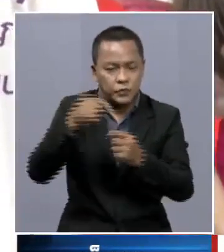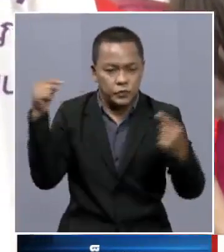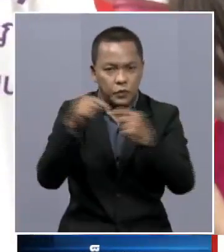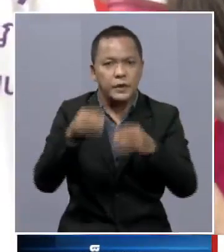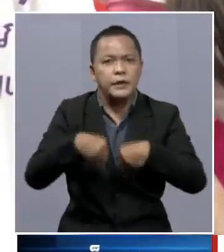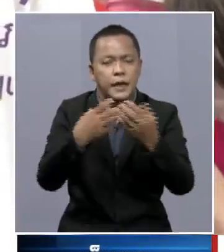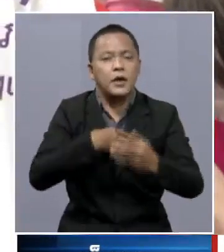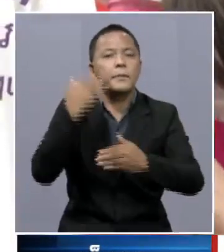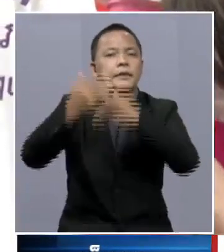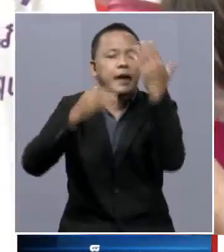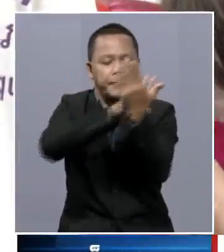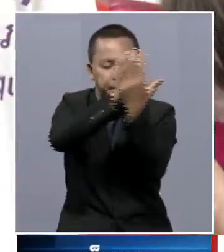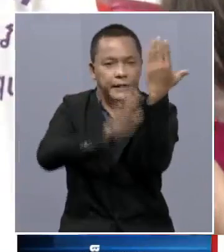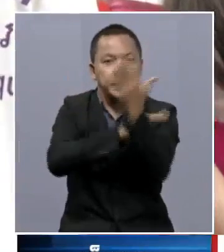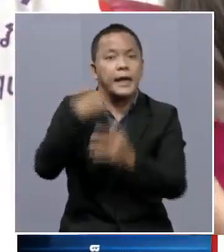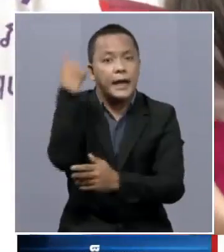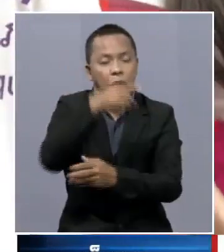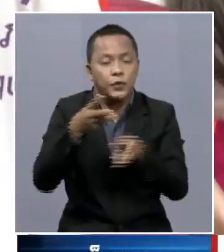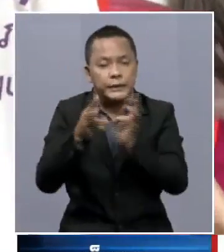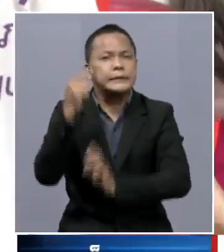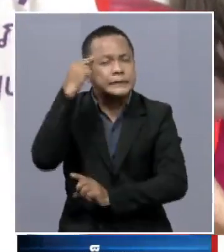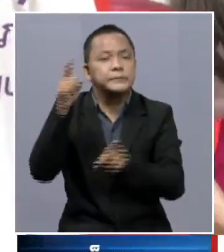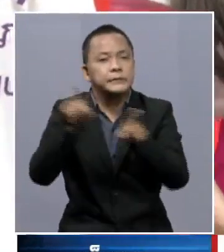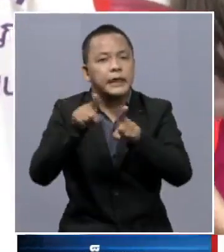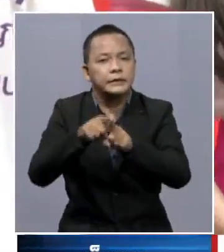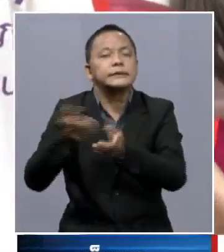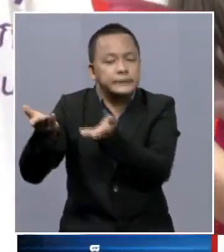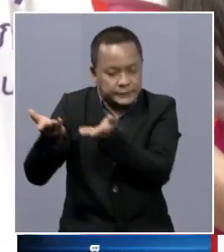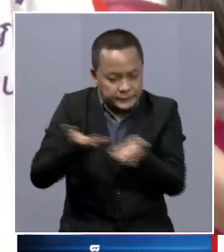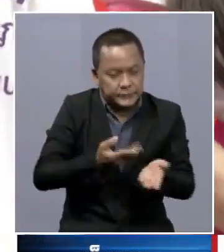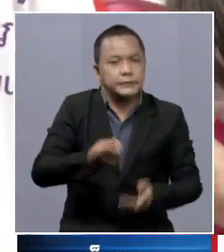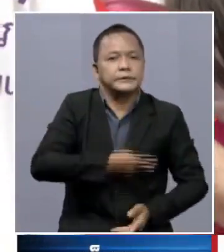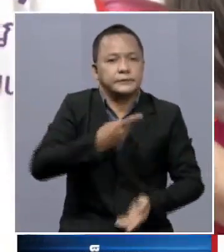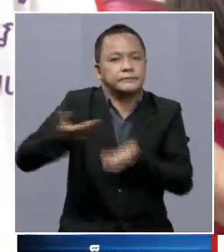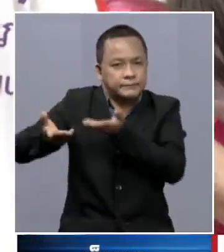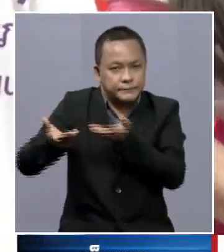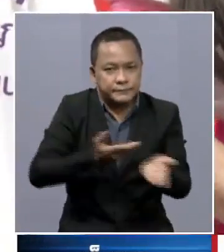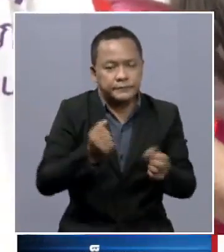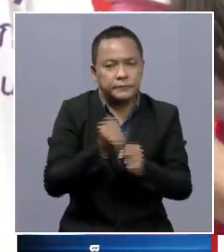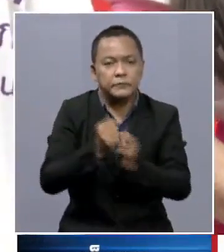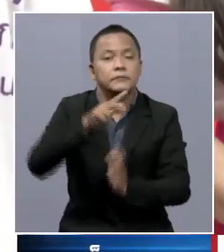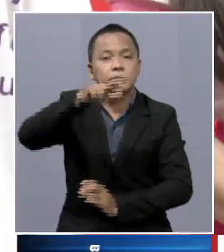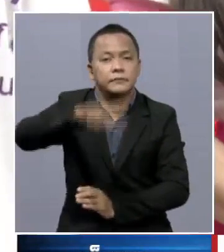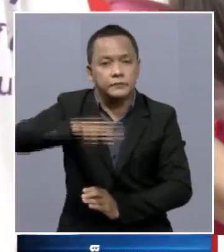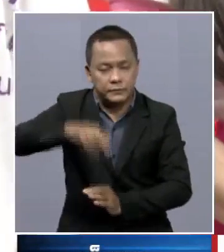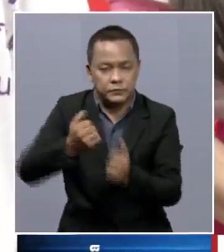าหมายก็คืต้การพัฒนาประเทศถ้ไทยมีแนวคดเดยวกักับเราก็ยิดีต้อนรับกับในส่นขพักเพื่อ